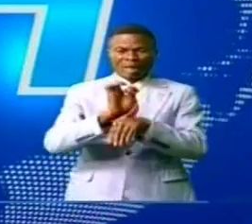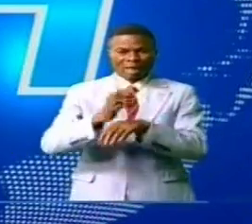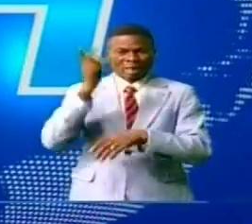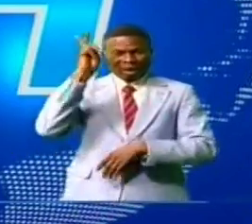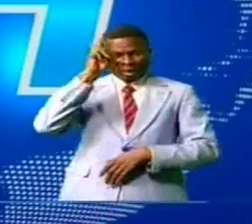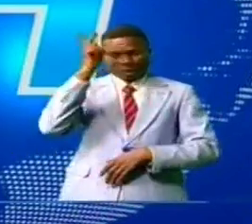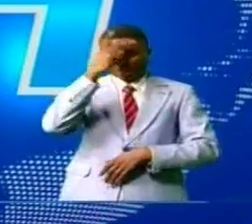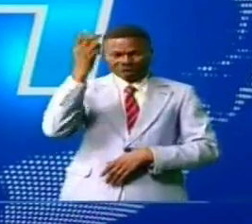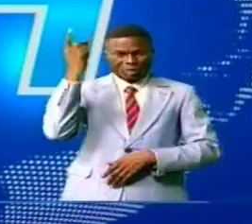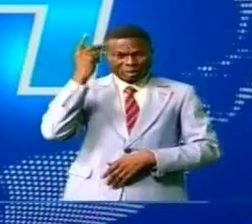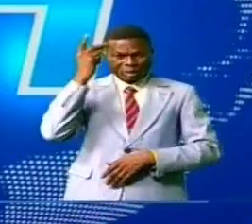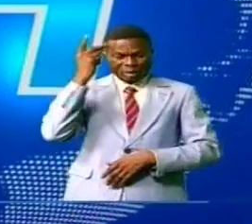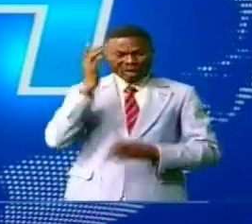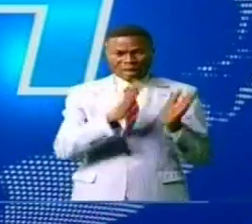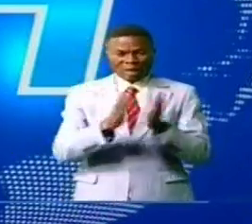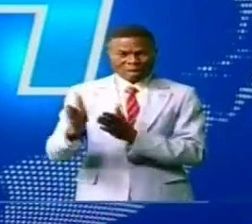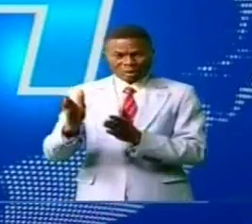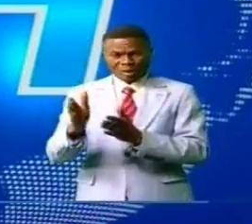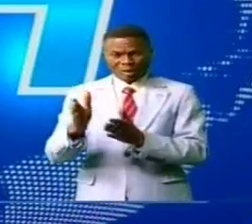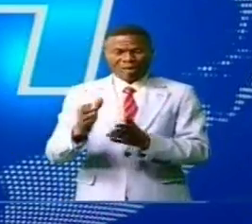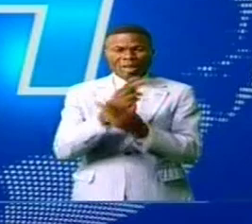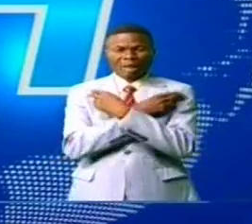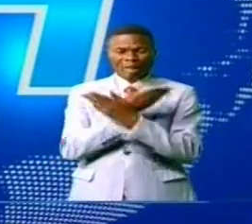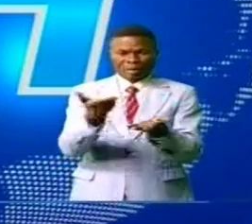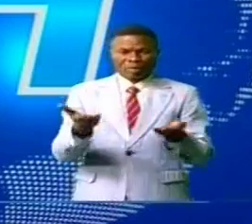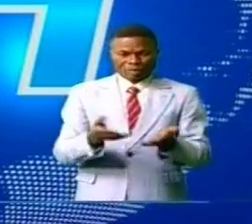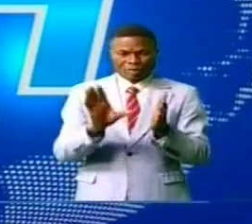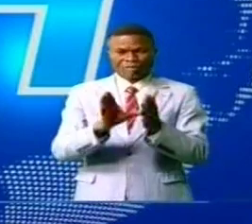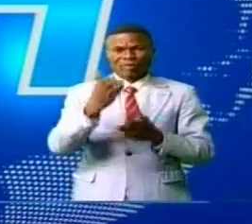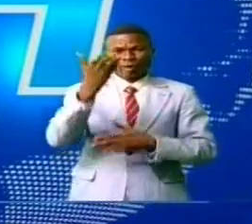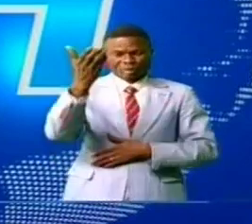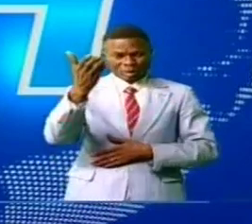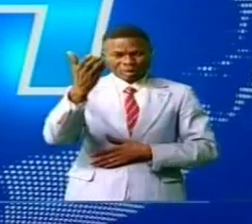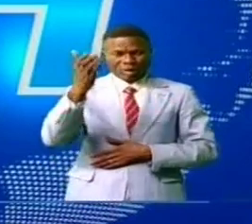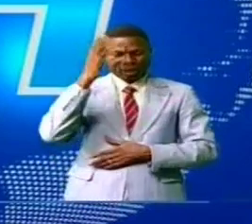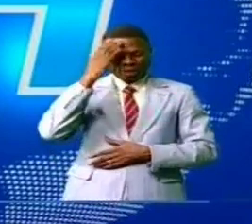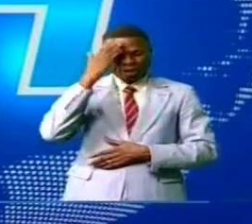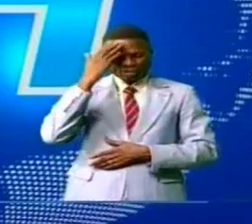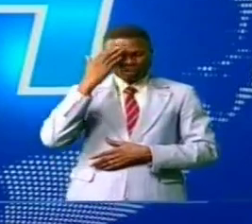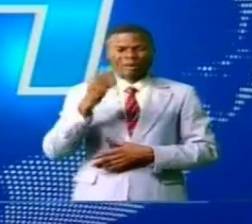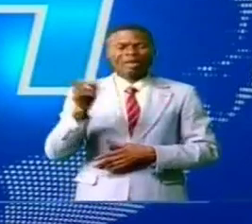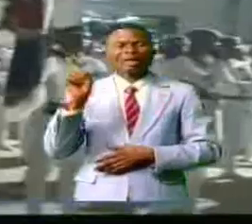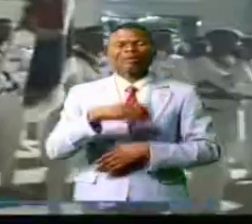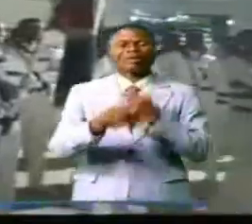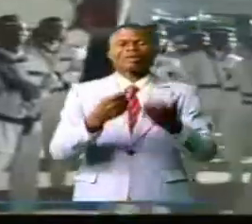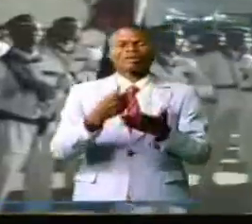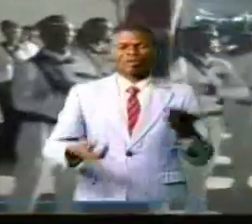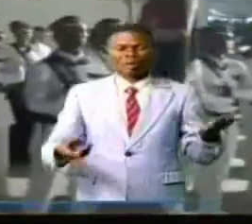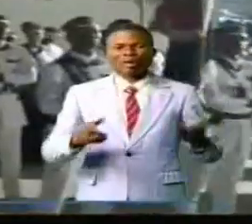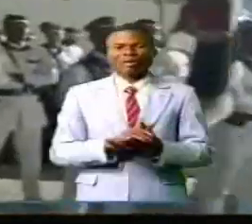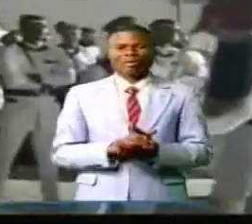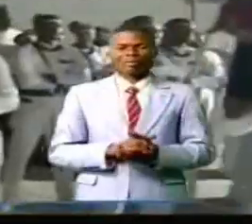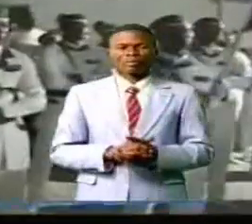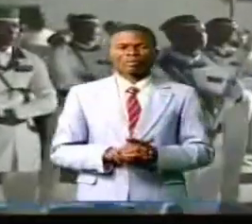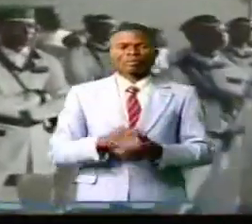Kinshasa est prévue durant son séjour. Reportage Iverson Kabwaba.